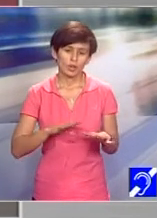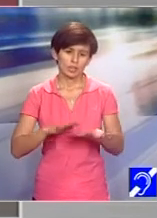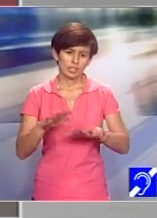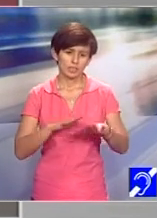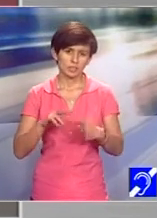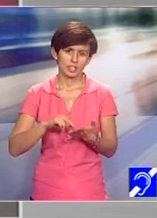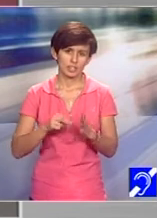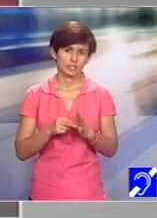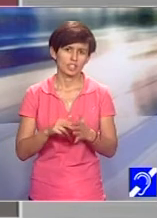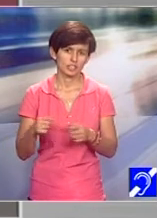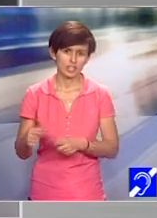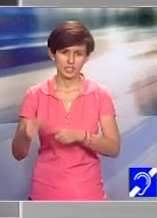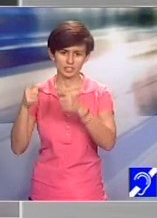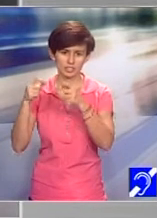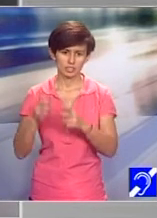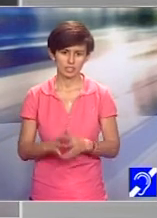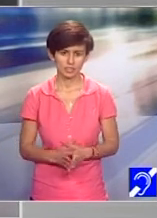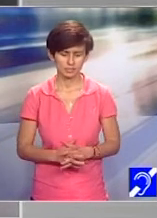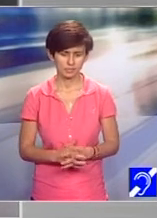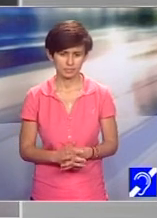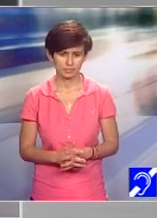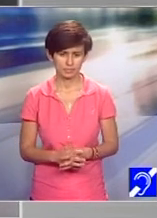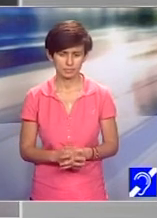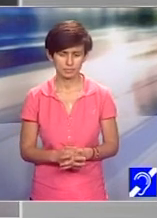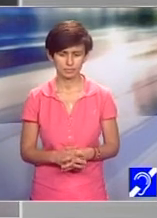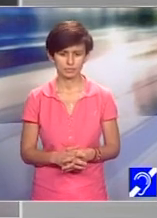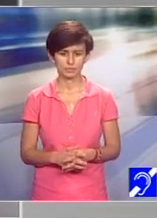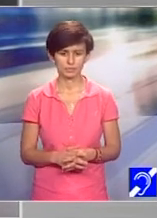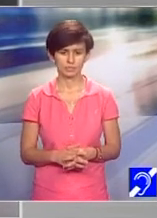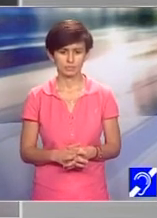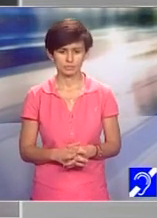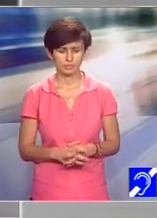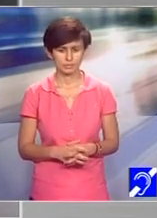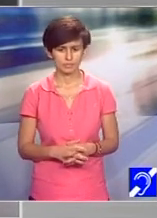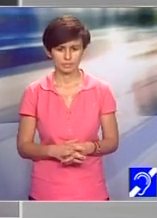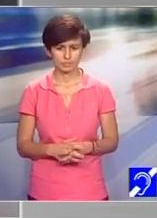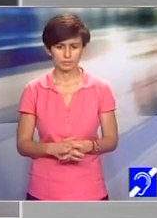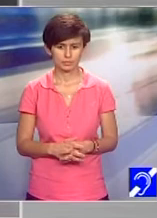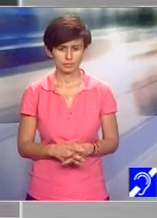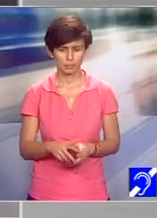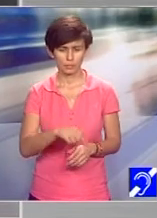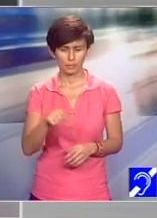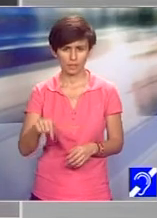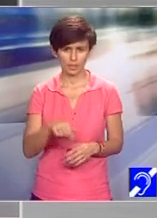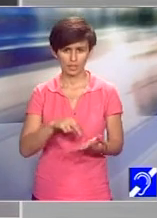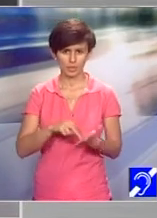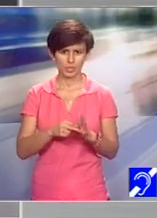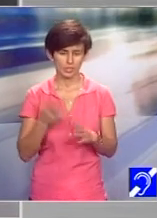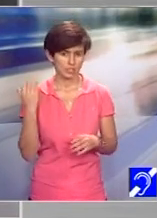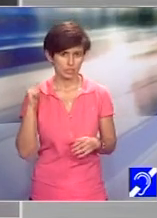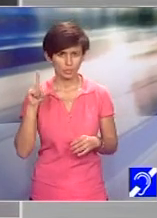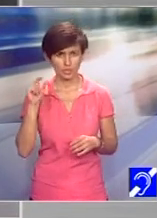și organizarea acestor instituții. Nu se întâmplă numai la Cluj. Noi am organizat acum 20 de